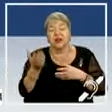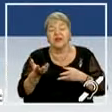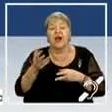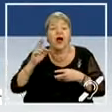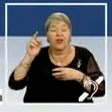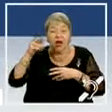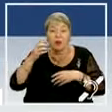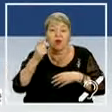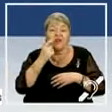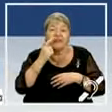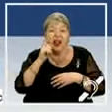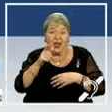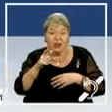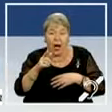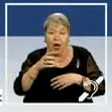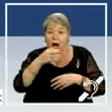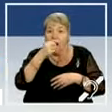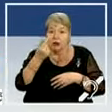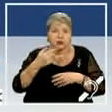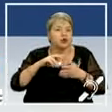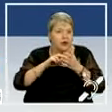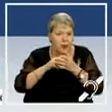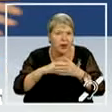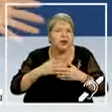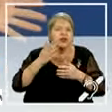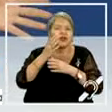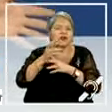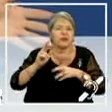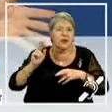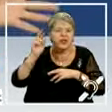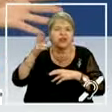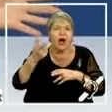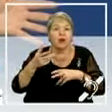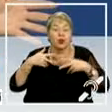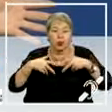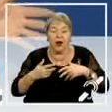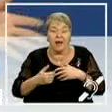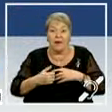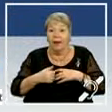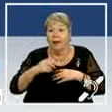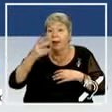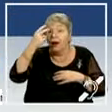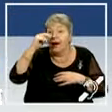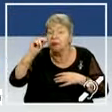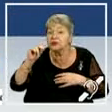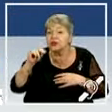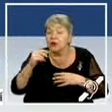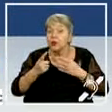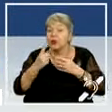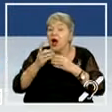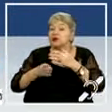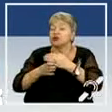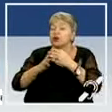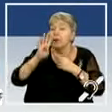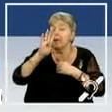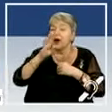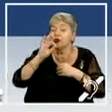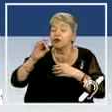Finlanda, deși s-a declarat gata să trimită tancuri, tocmai a anunțat un pachet militar de 400